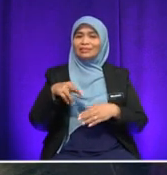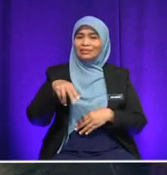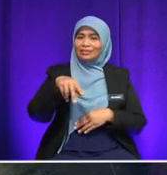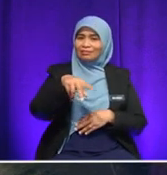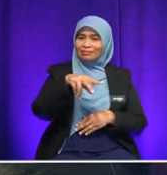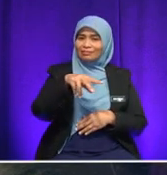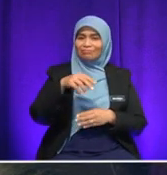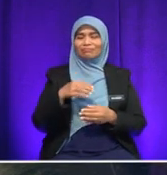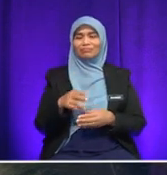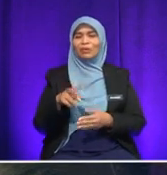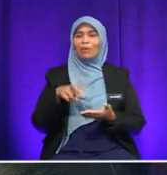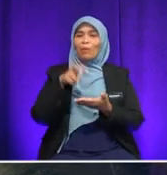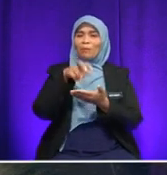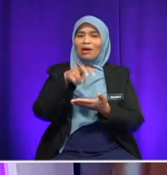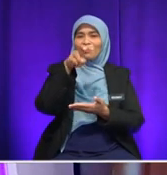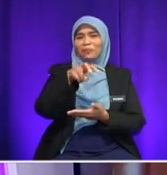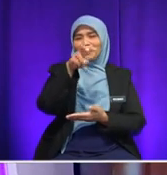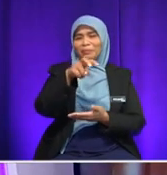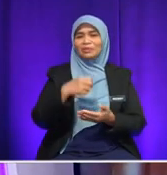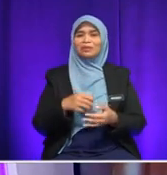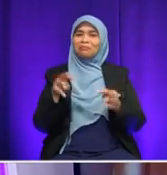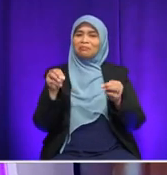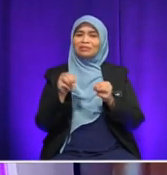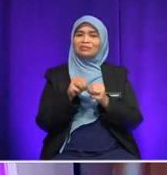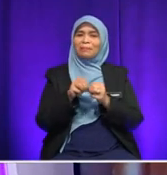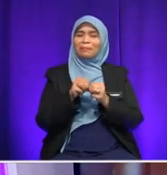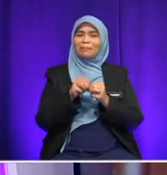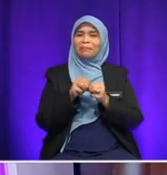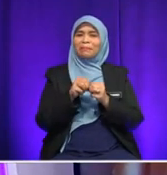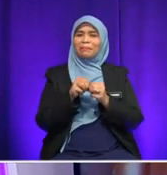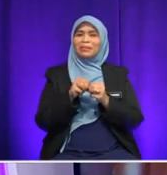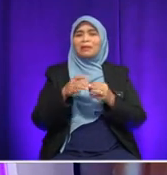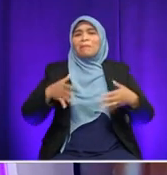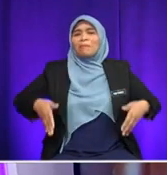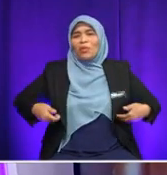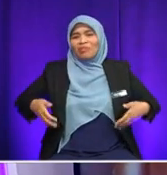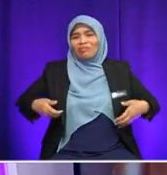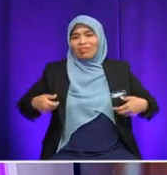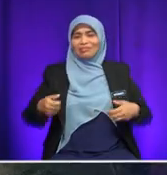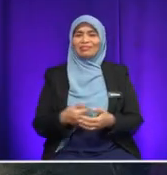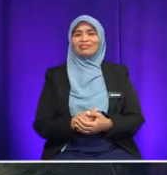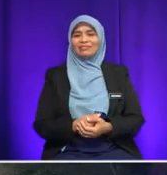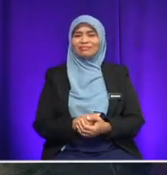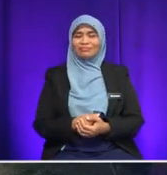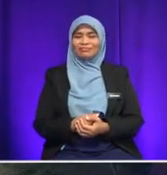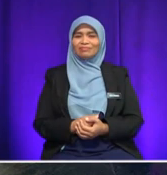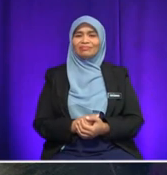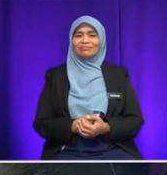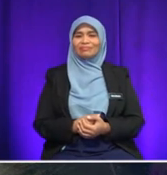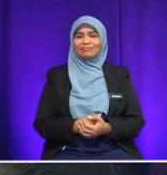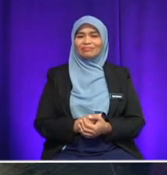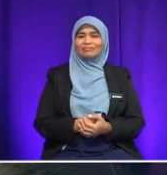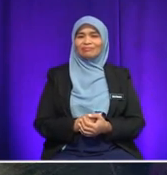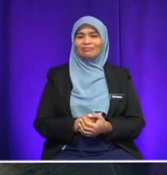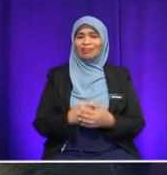Kukang. Okay. Kenal tak kukang macam mana? Macam mana tu, cikgu? Dia spesies kera. Okey. Spesies kera. Tapi dia